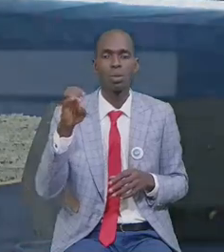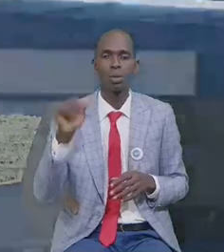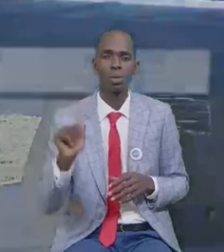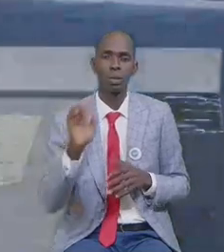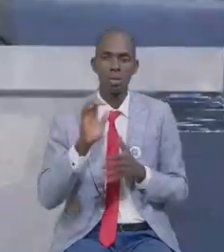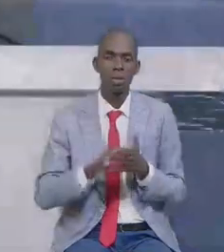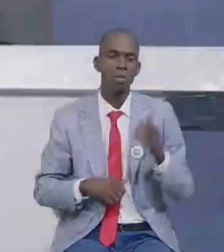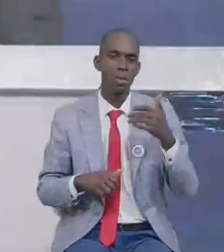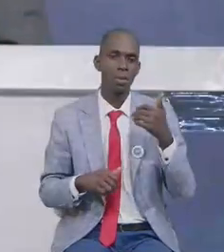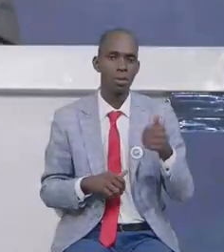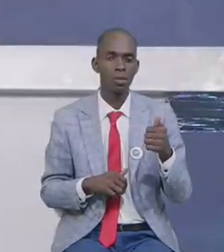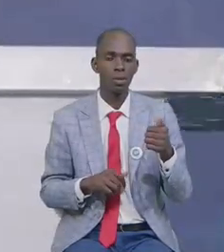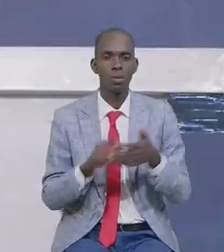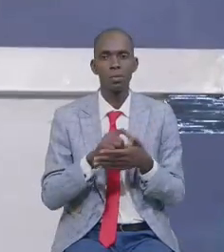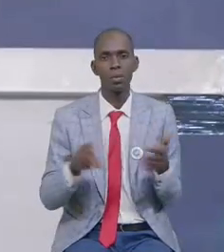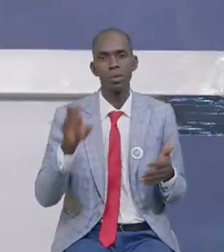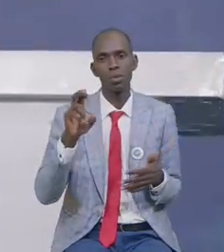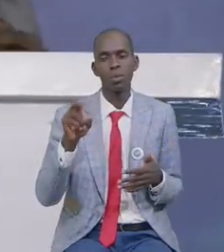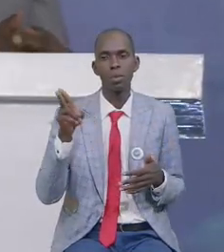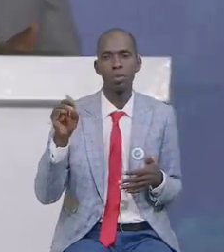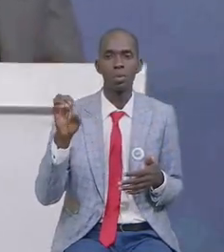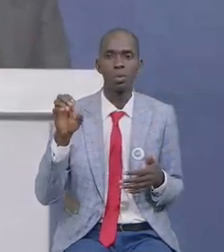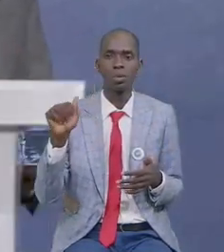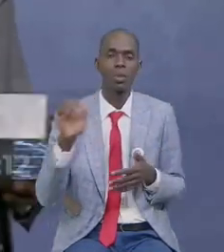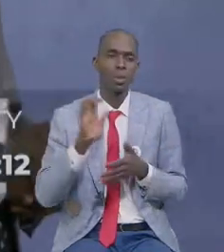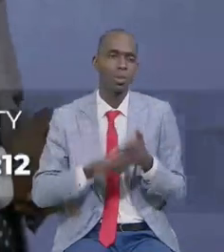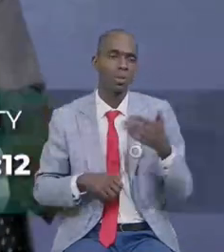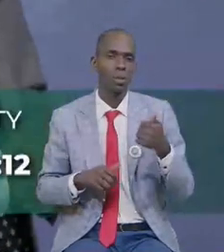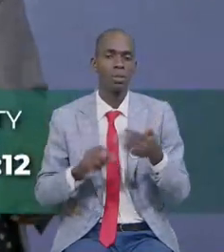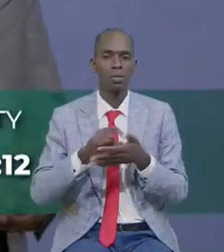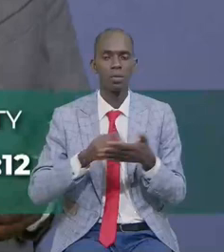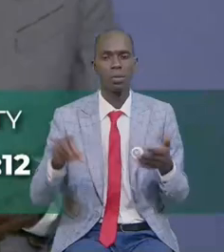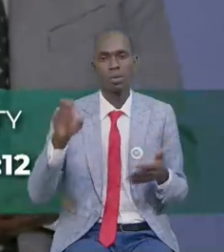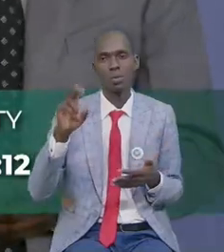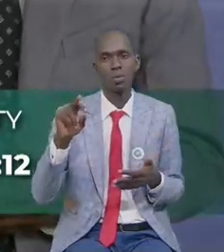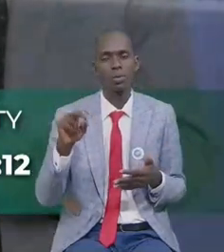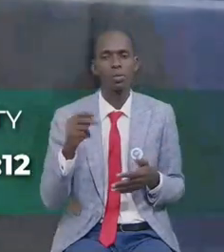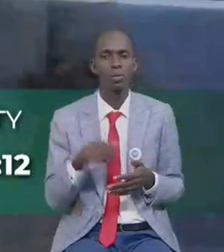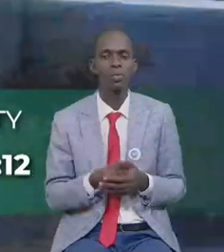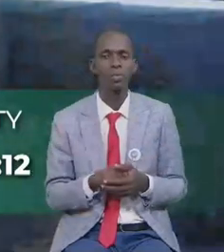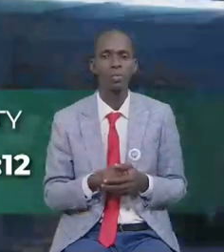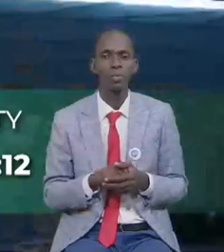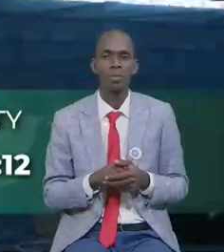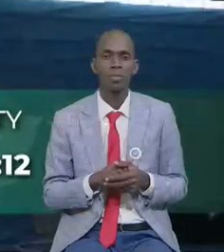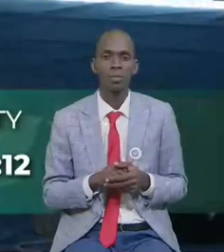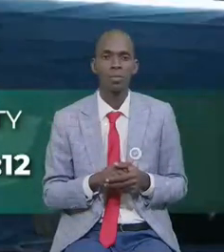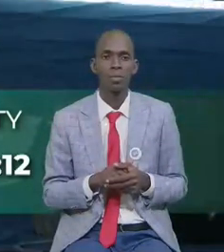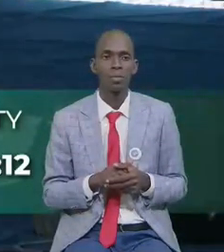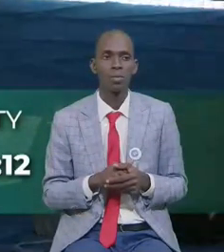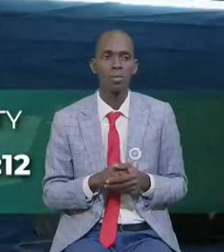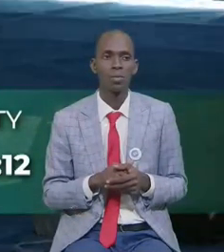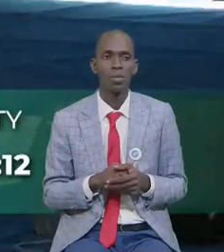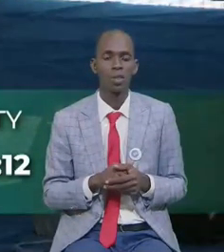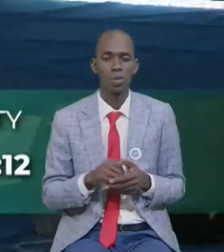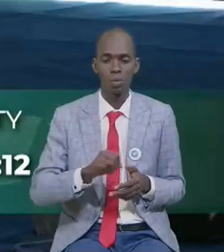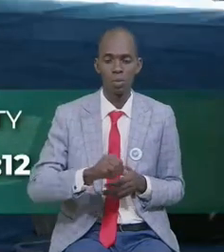10. Verset 12. Osée 10, verset 12, semez